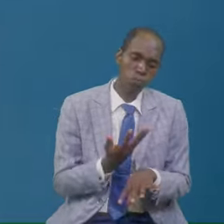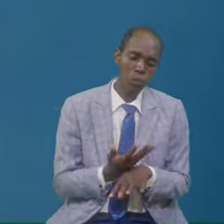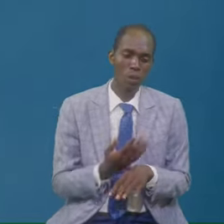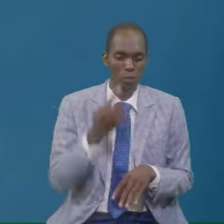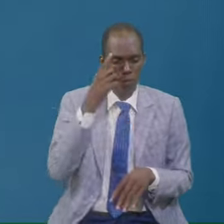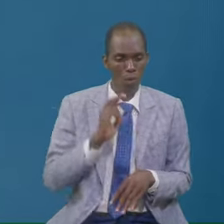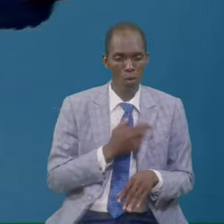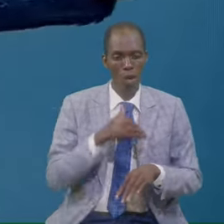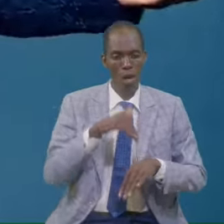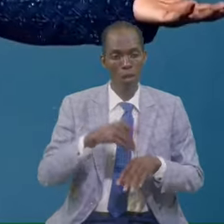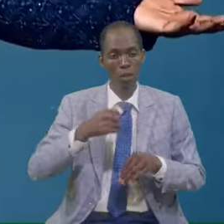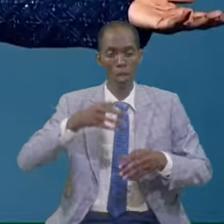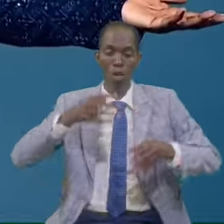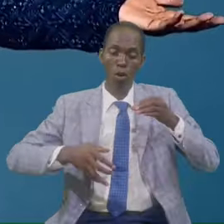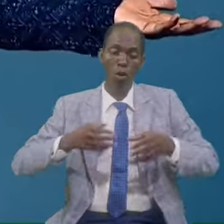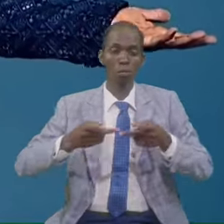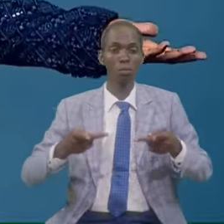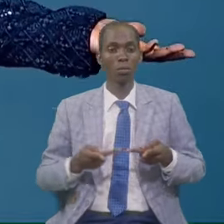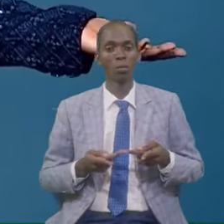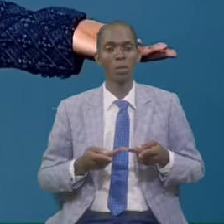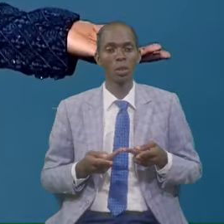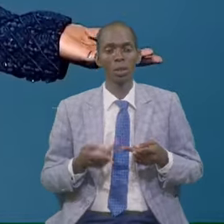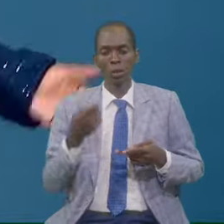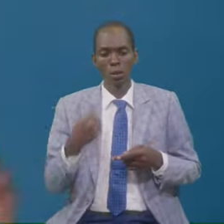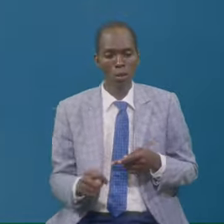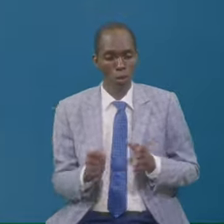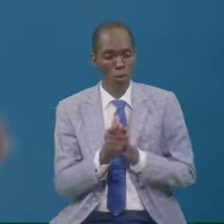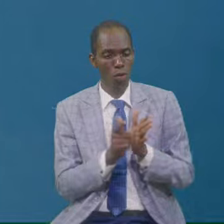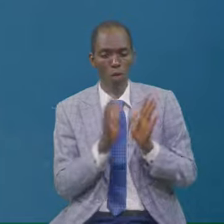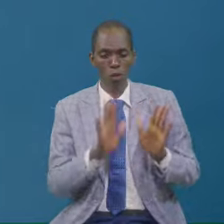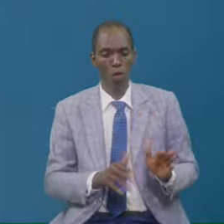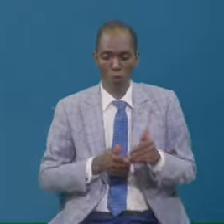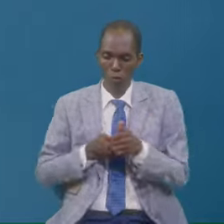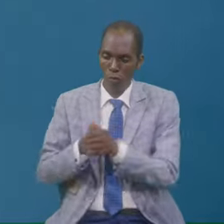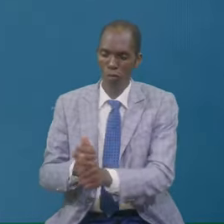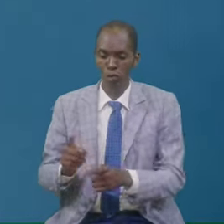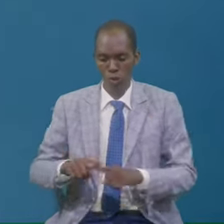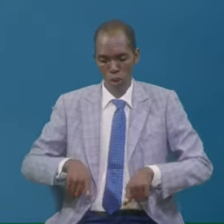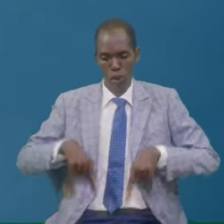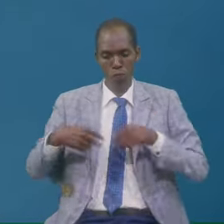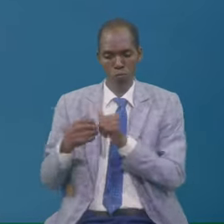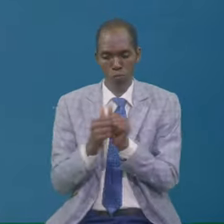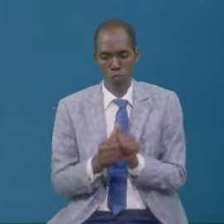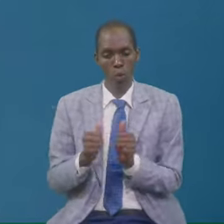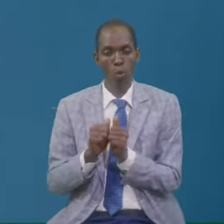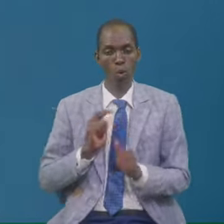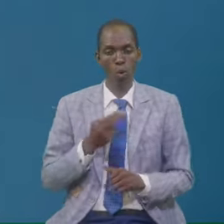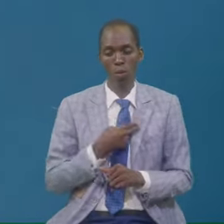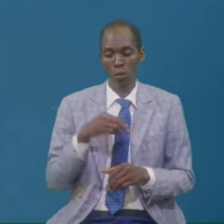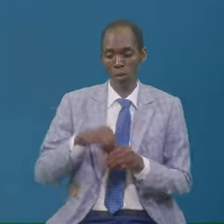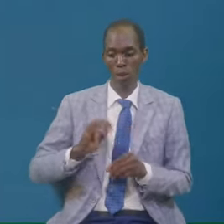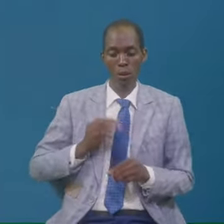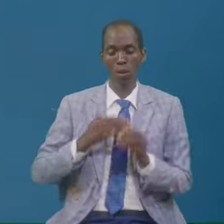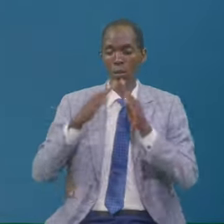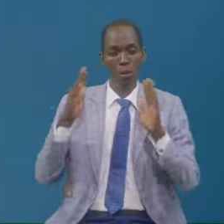కోర్టులో వాదించొచ్చు. They don't go to live with us in our houses, అయితే వారు మన ఇంట్లో మనతో ఉండరు. They don't stay away from